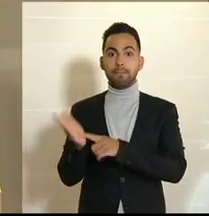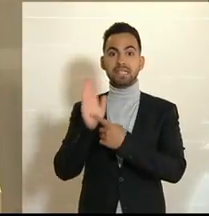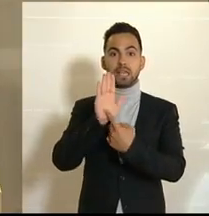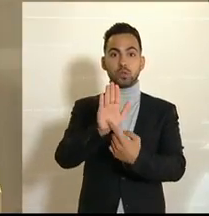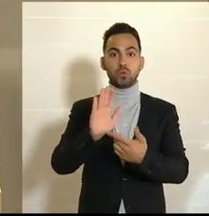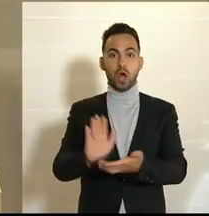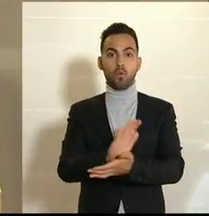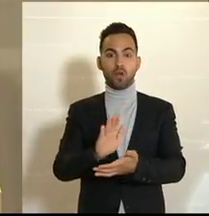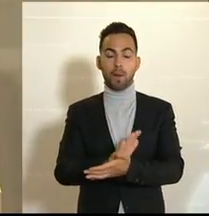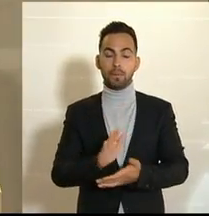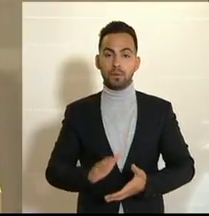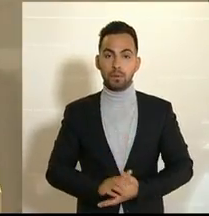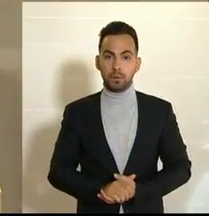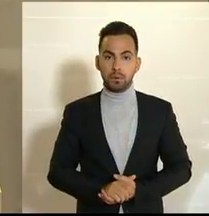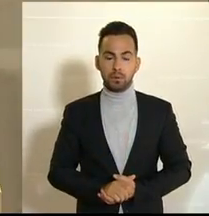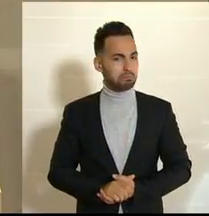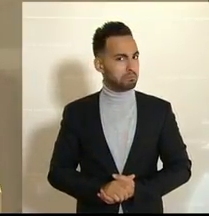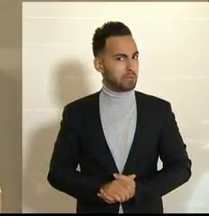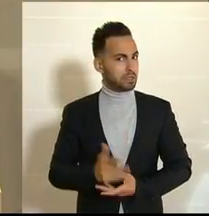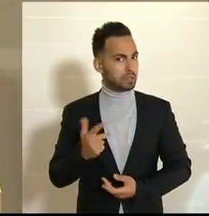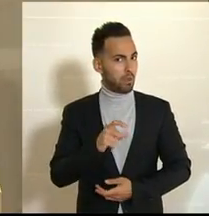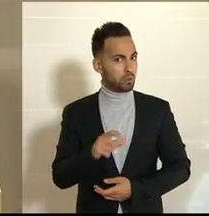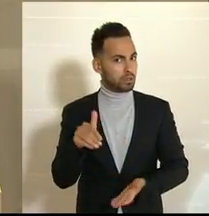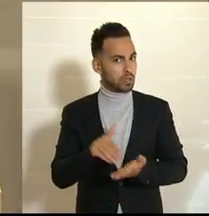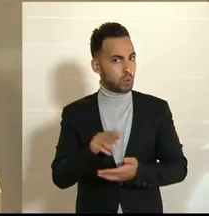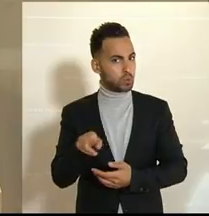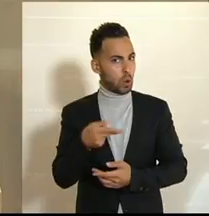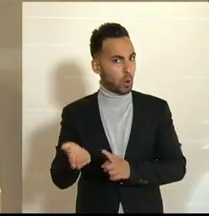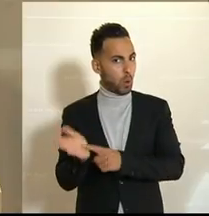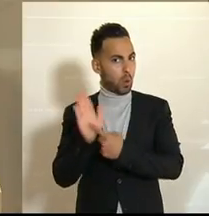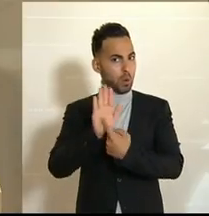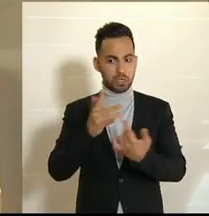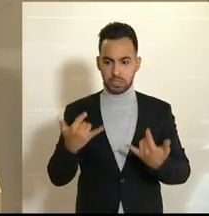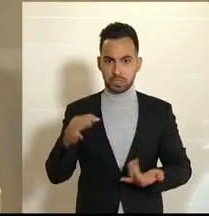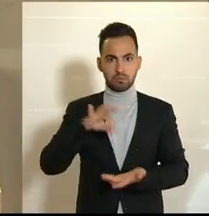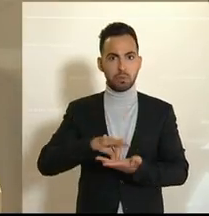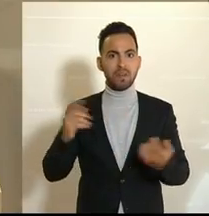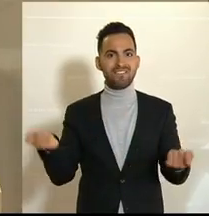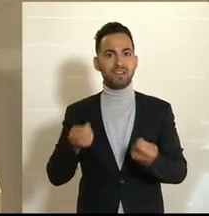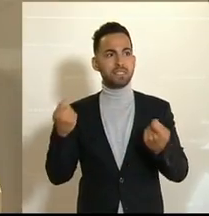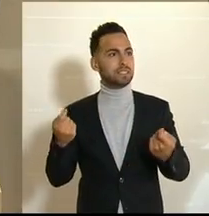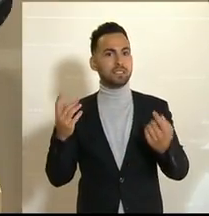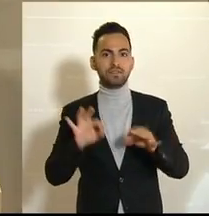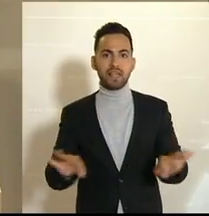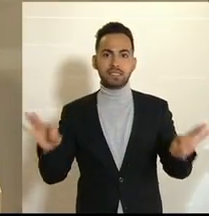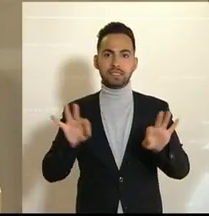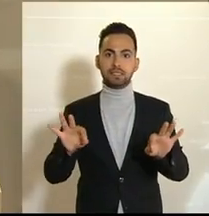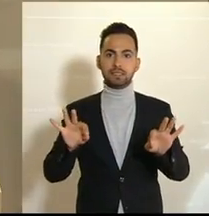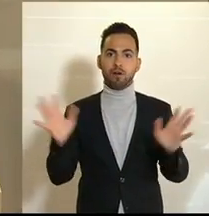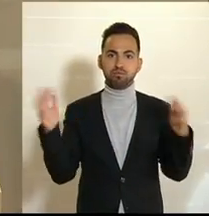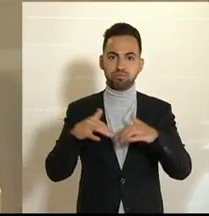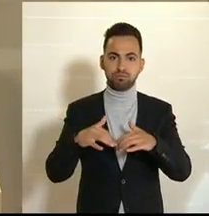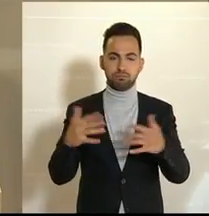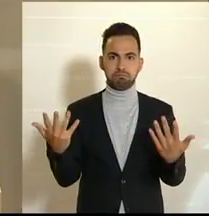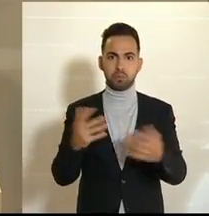Repräsentationsaufgaben. Nun, was rechtfertigt die 300.000 Euro, wenn derzeit überhaupt keine Festaktivitäten sind, wenn überhaupt durch